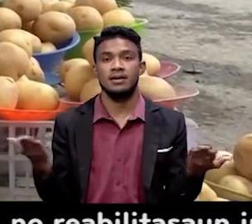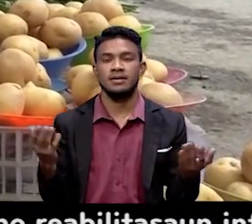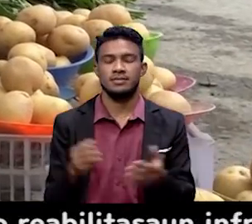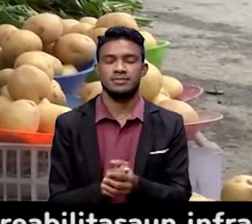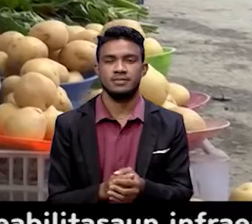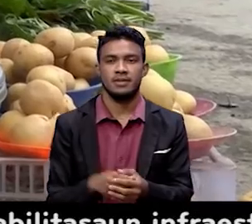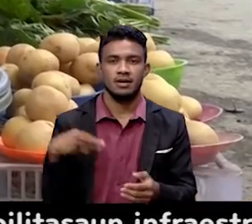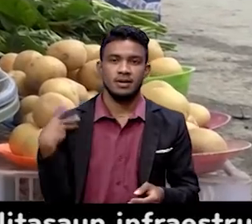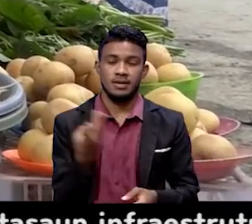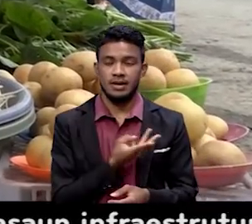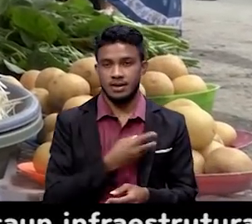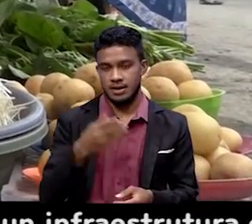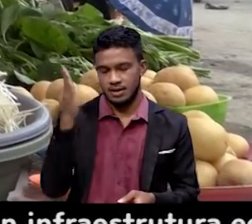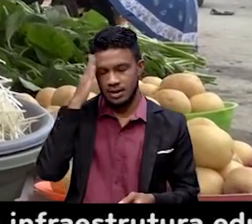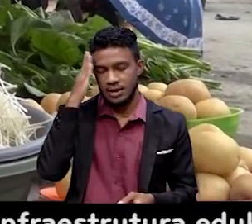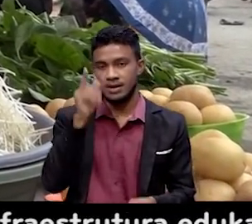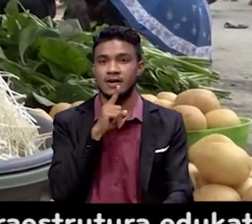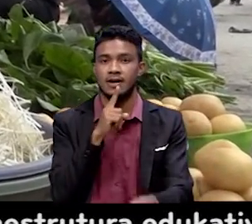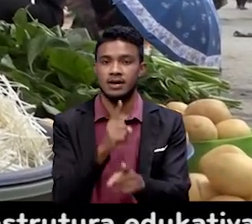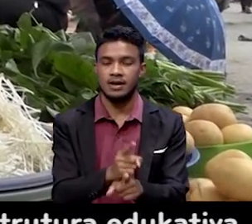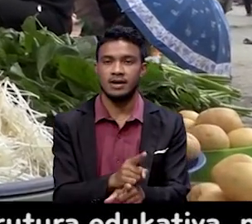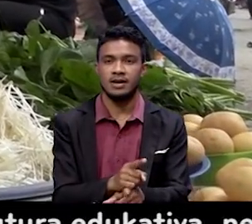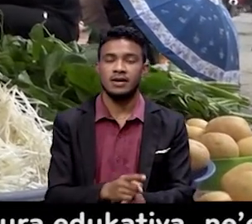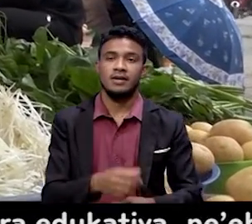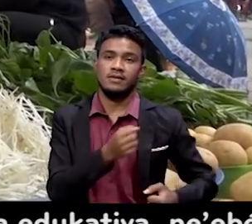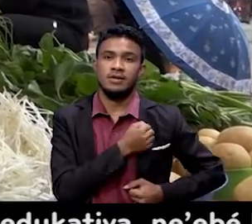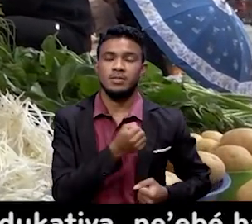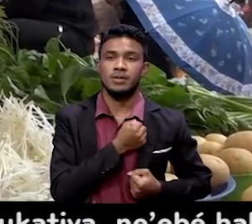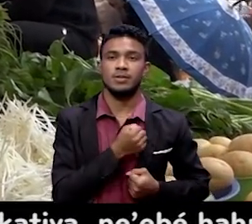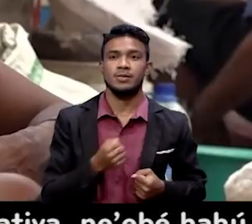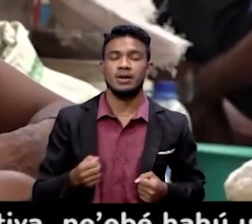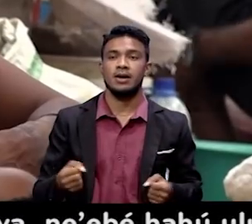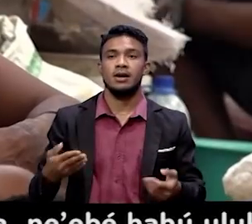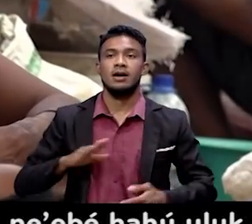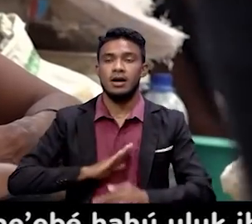Tamba ita hatene di diak, Valentil maka horis veterano barak.